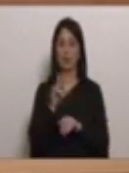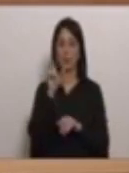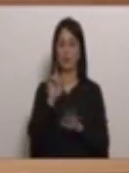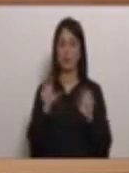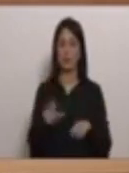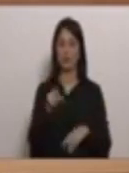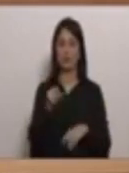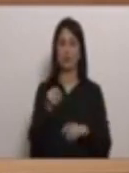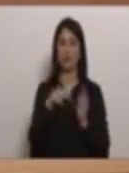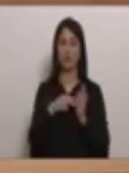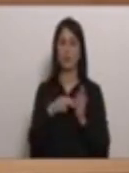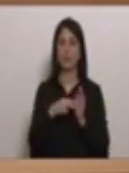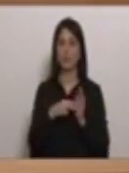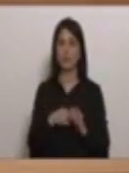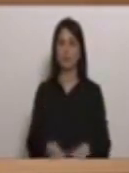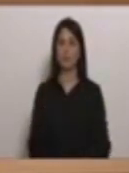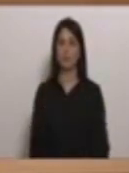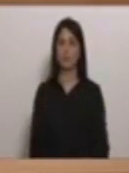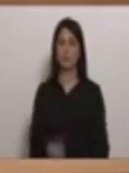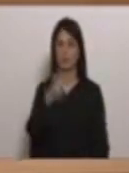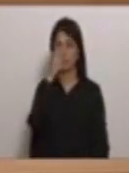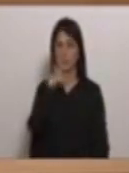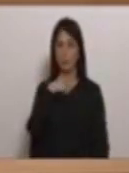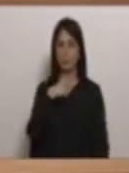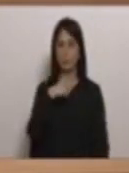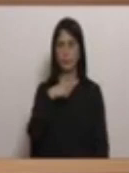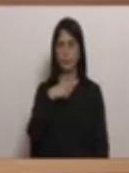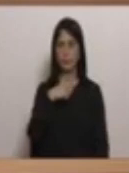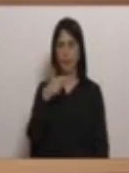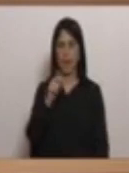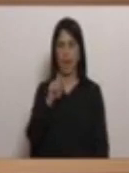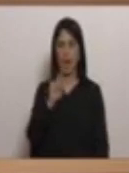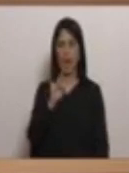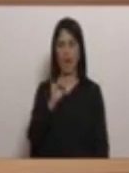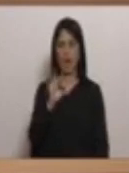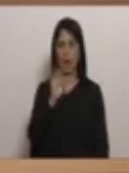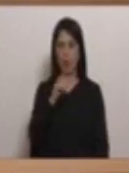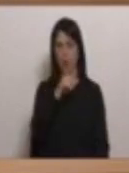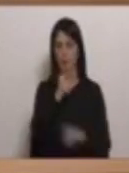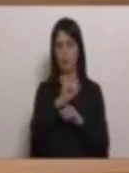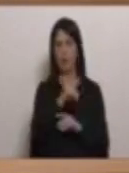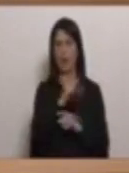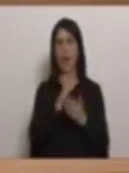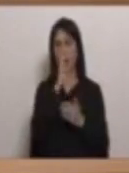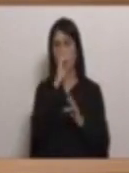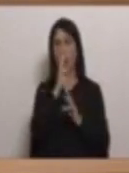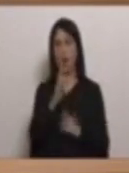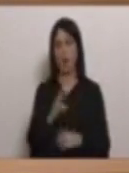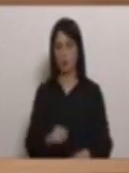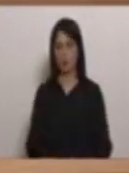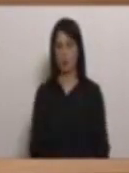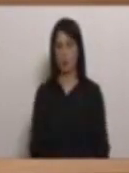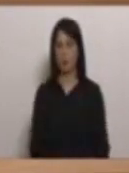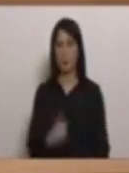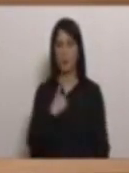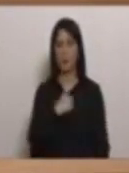თავმჯდომარის შეფასება. Ბატონი გახარიას მიმართ, რომ იგი არის მოღალატე. Მე